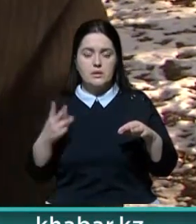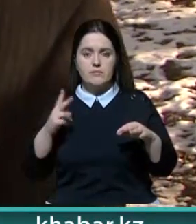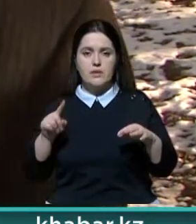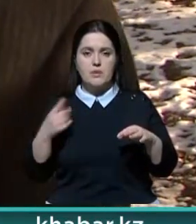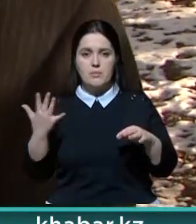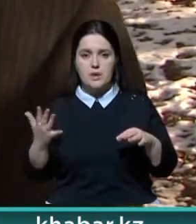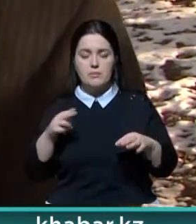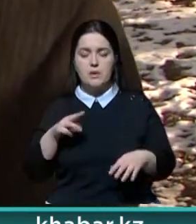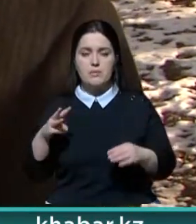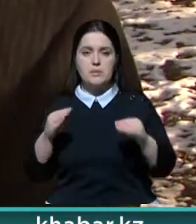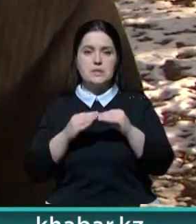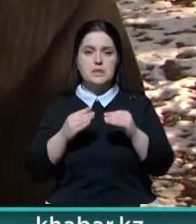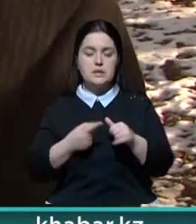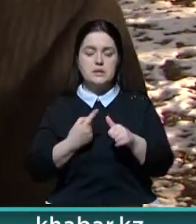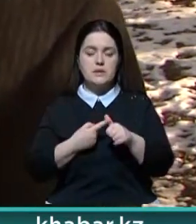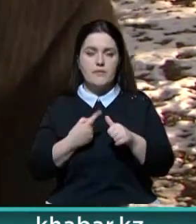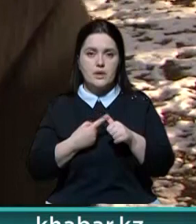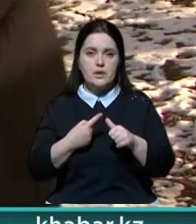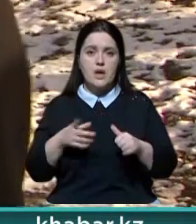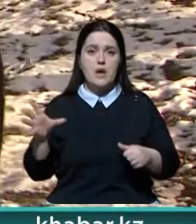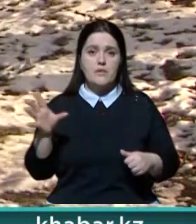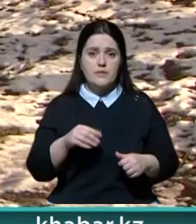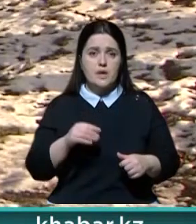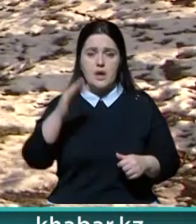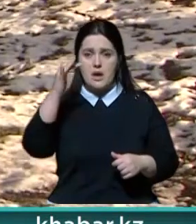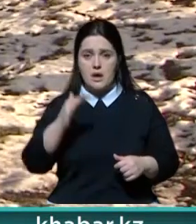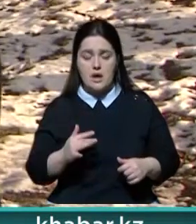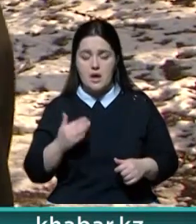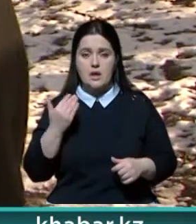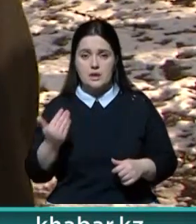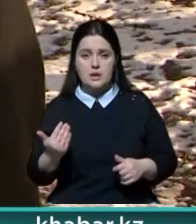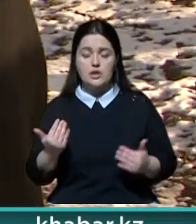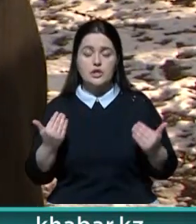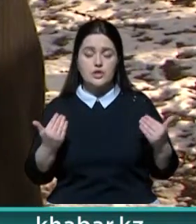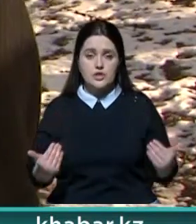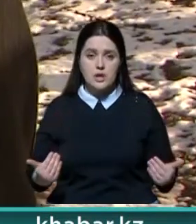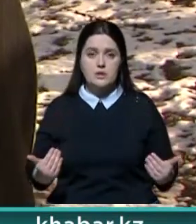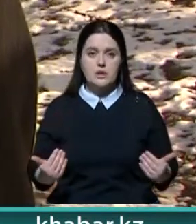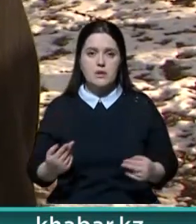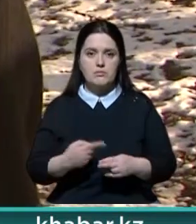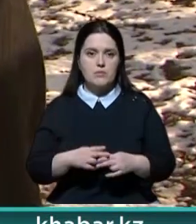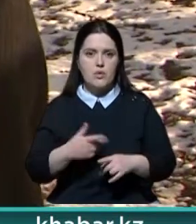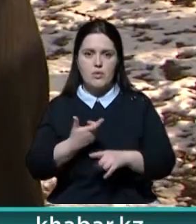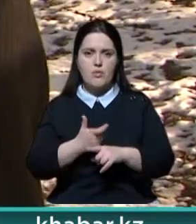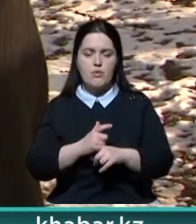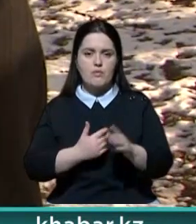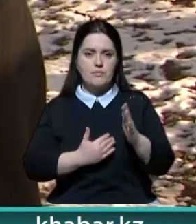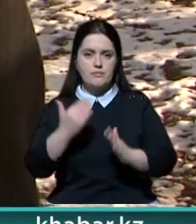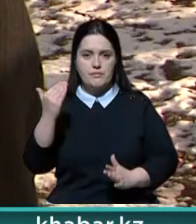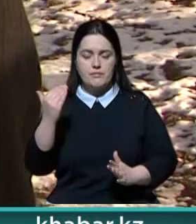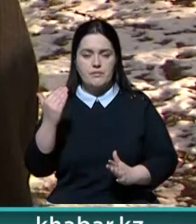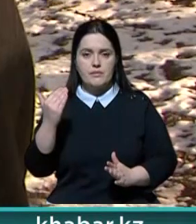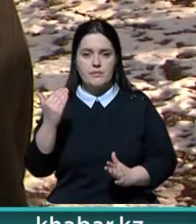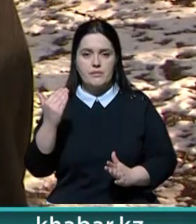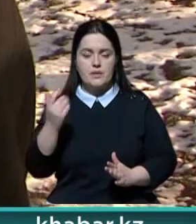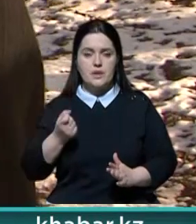PM2,5, PM10 их называют. Все они в настоящее время превышают предельную допустимую концентрацию